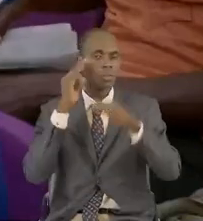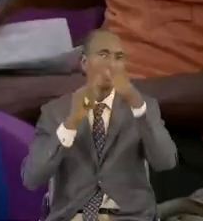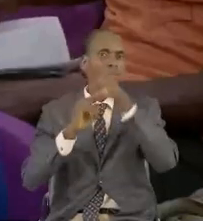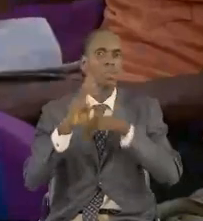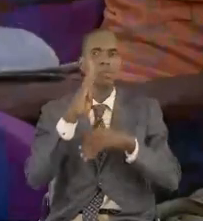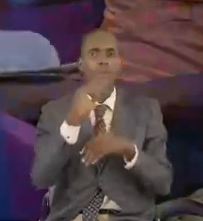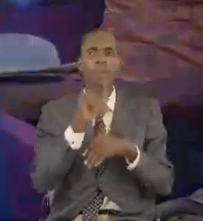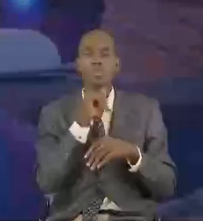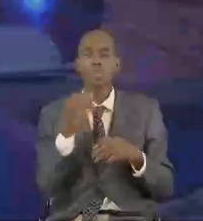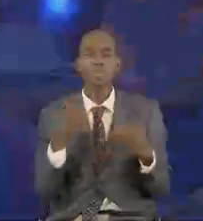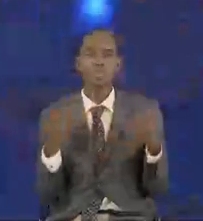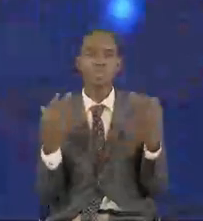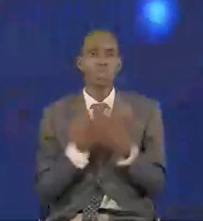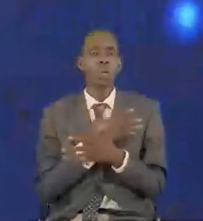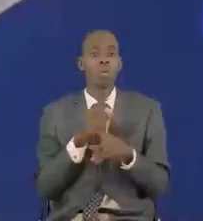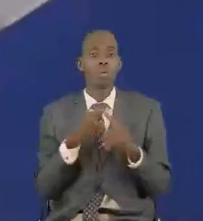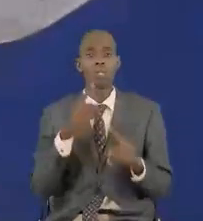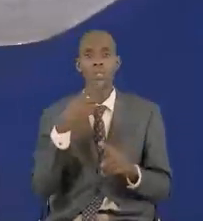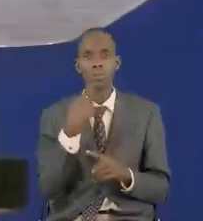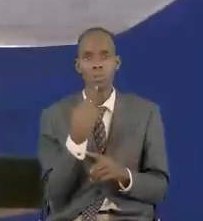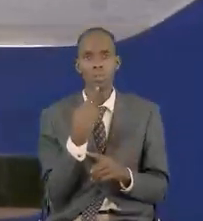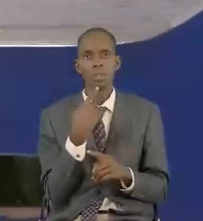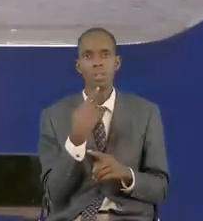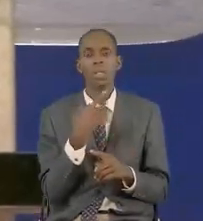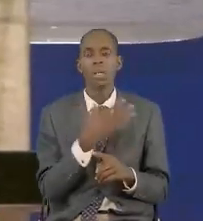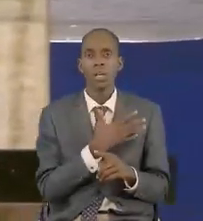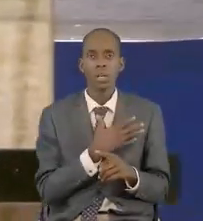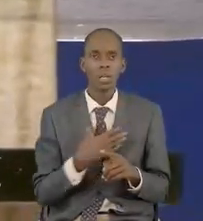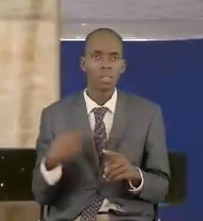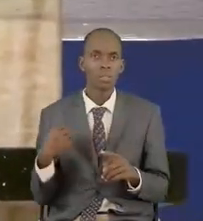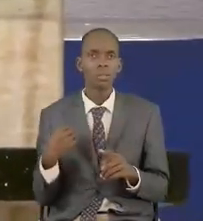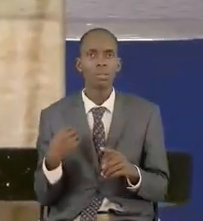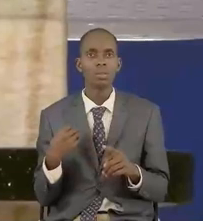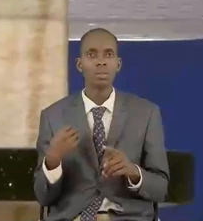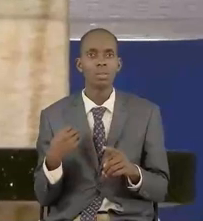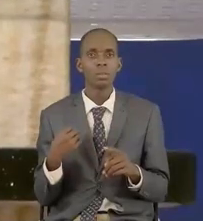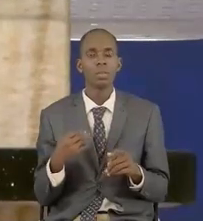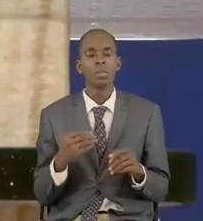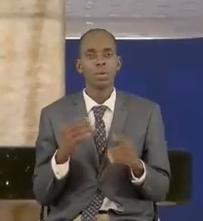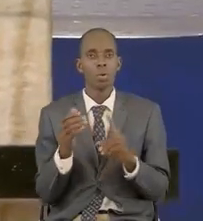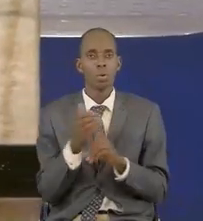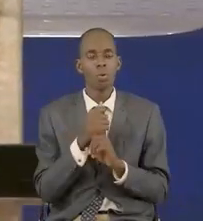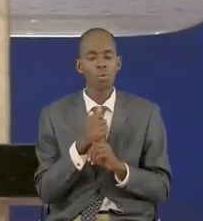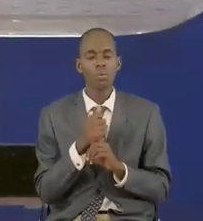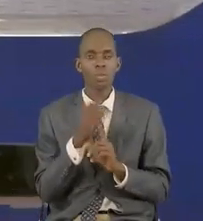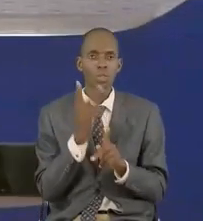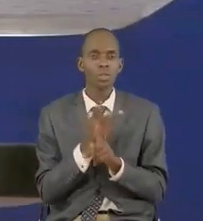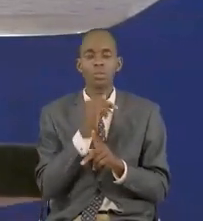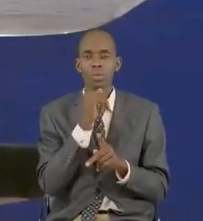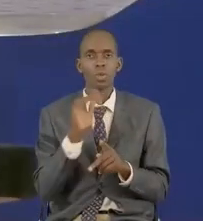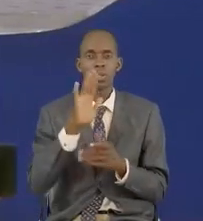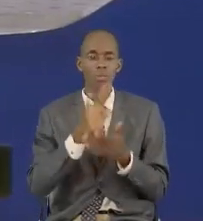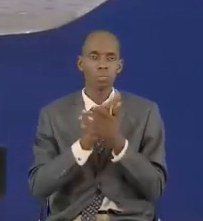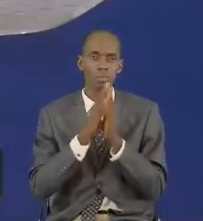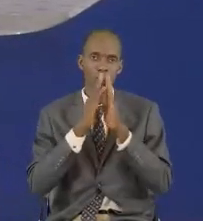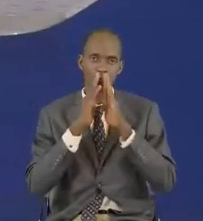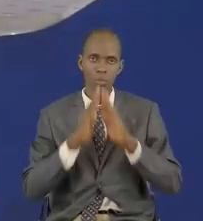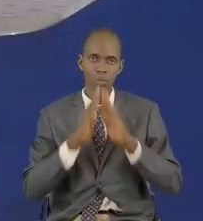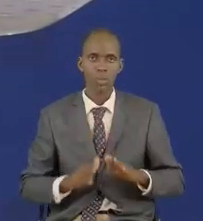et ne te tais point verset 10 car